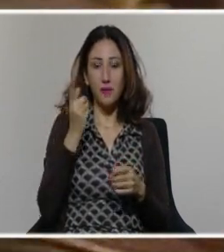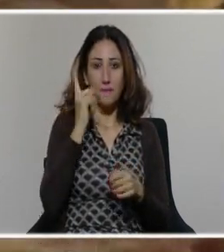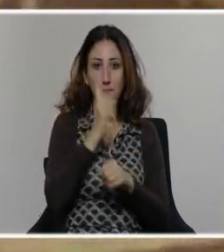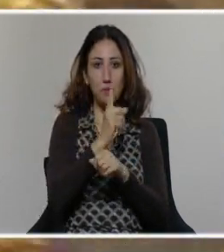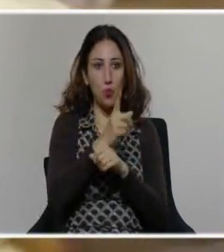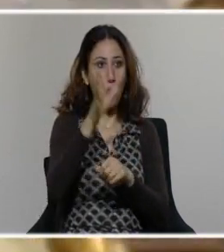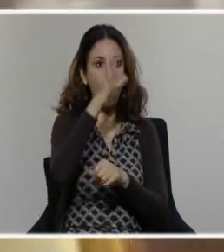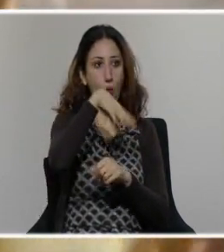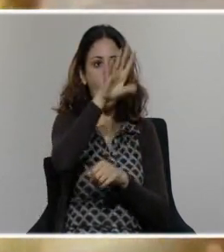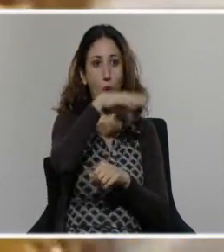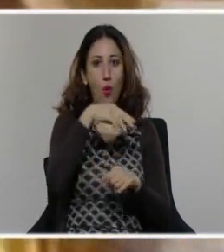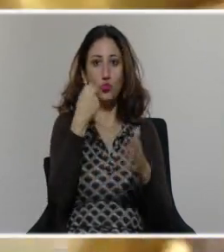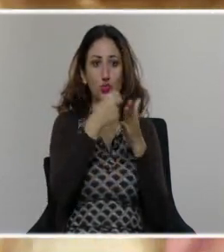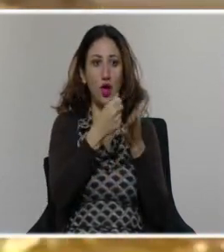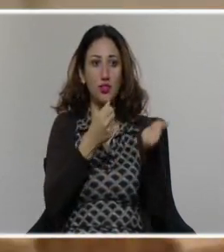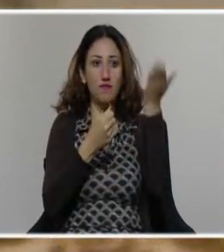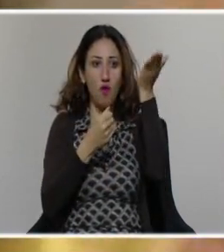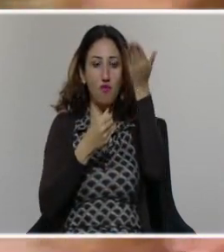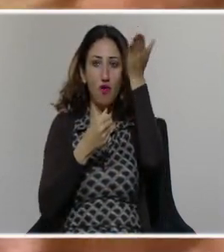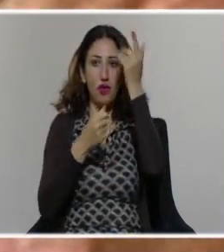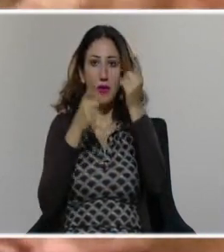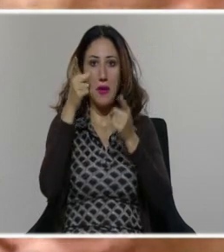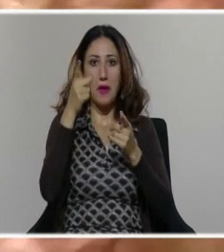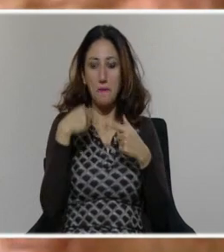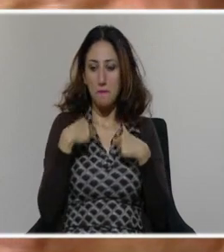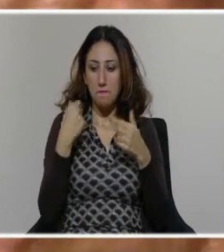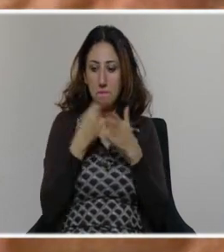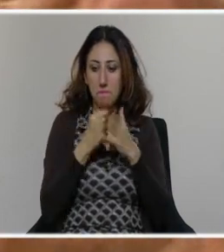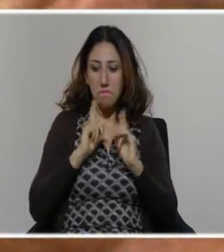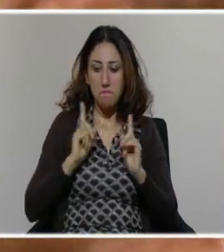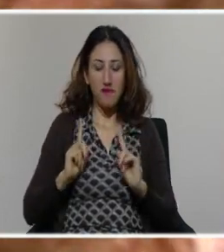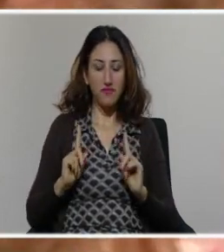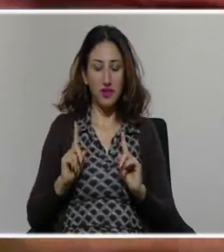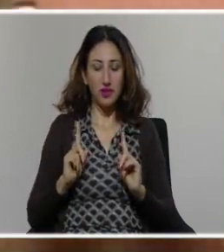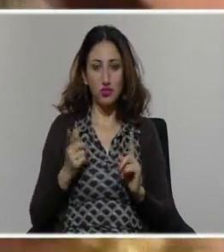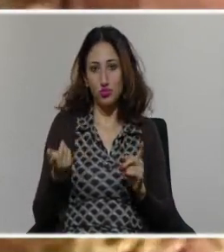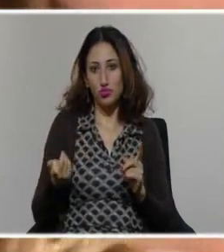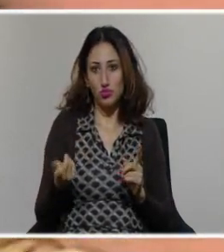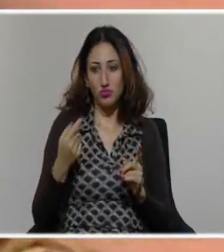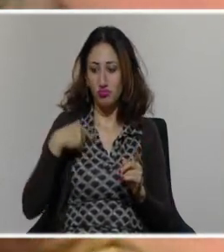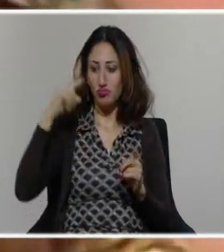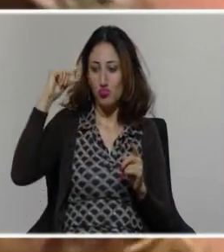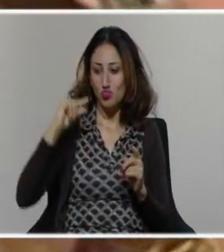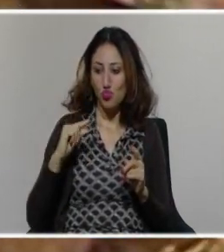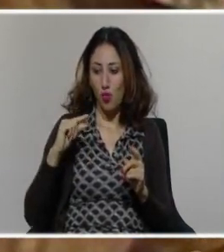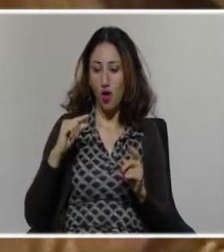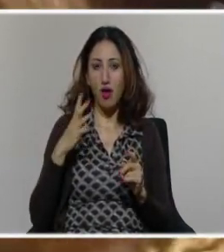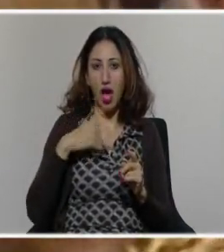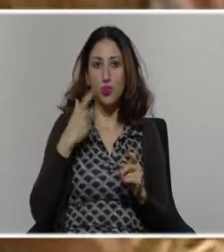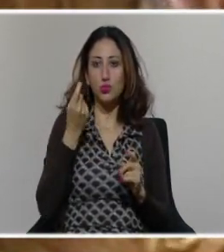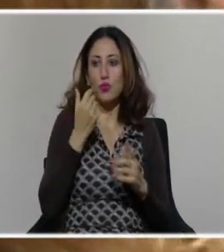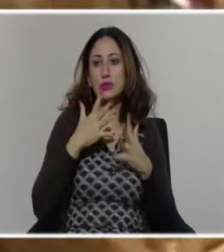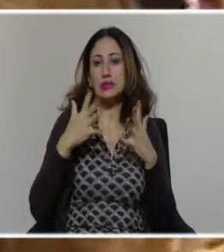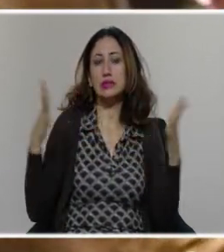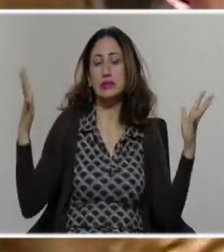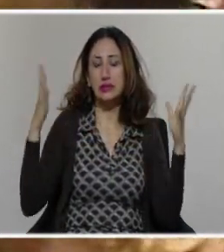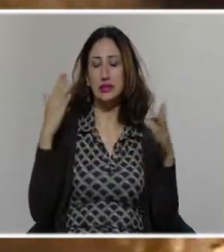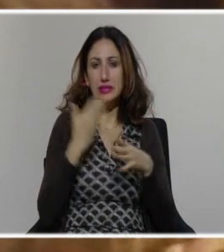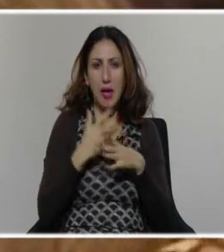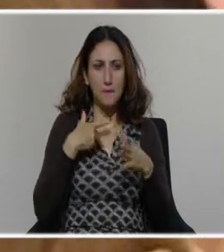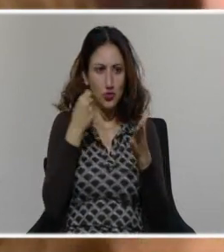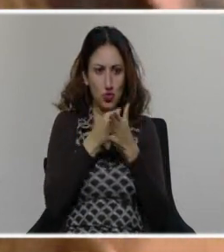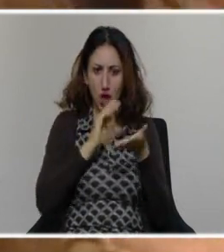خدوا فرصهم في الحياة، هي الوحيدة اللي حاسة أن هي ضئيلة بالنسبة لهم، فكانت عايزة تحس أن هي لا